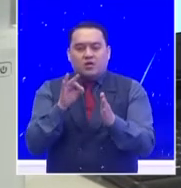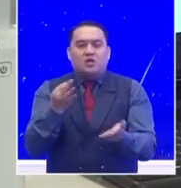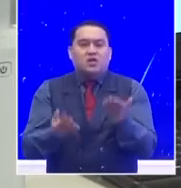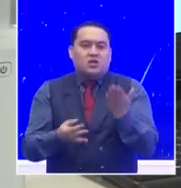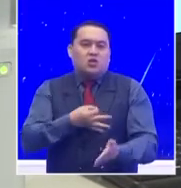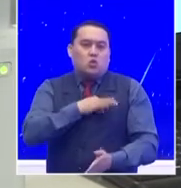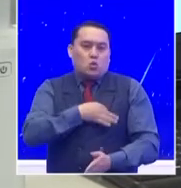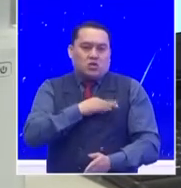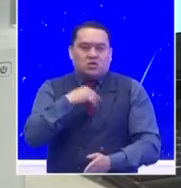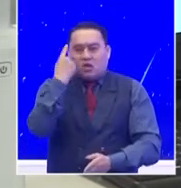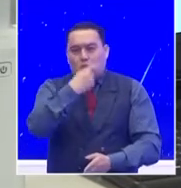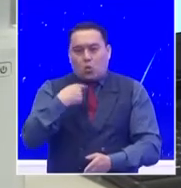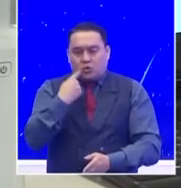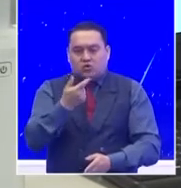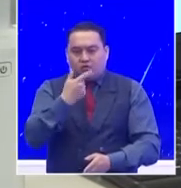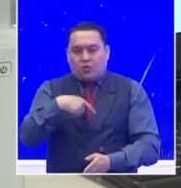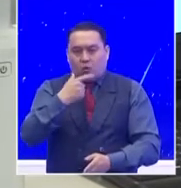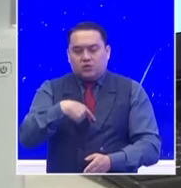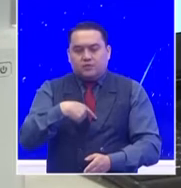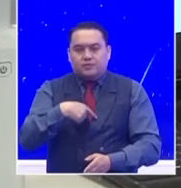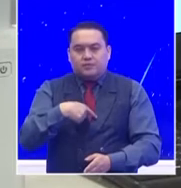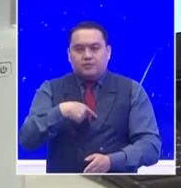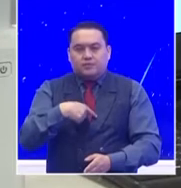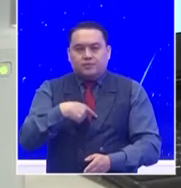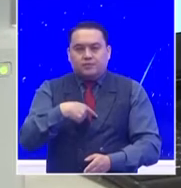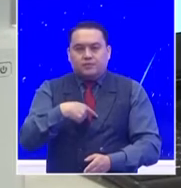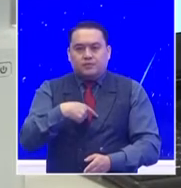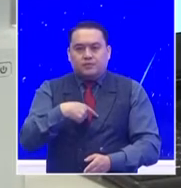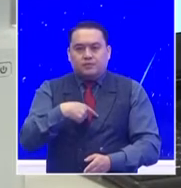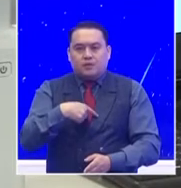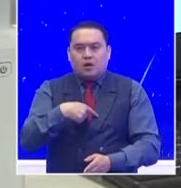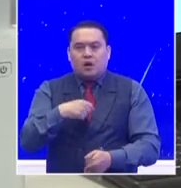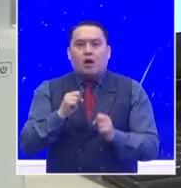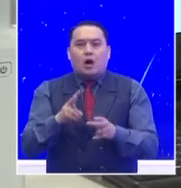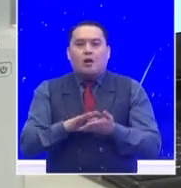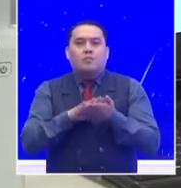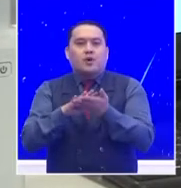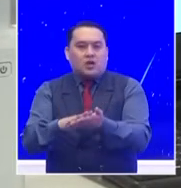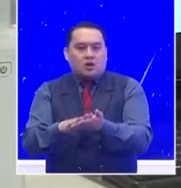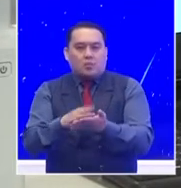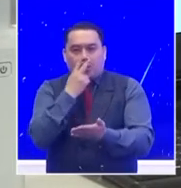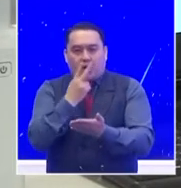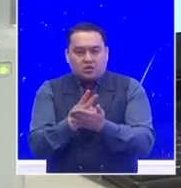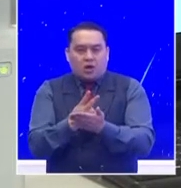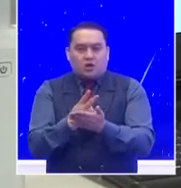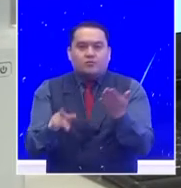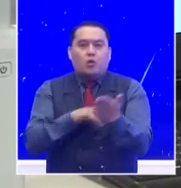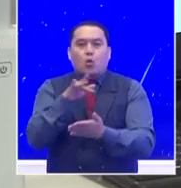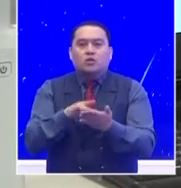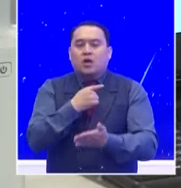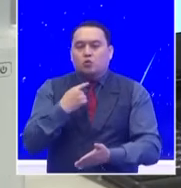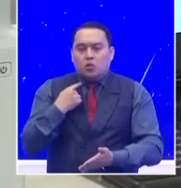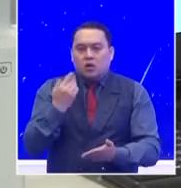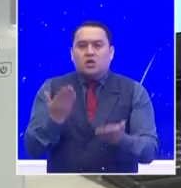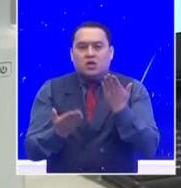Если юридическое, тогда выбираете свой статус, значит, юрлицо. После того, как вы подали заявку и указали город Талкурган,